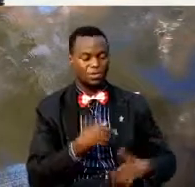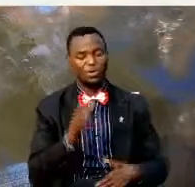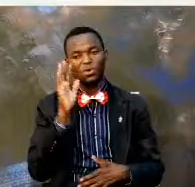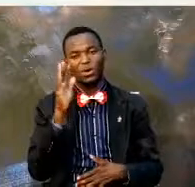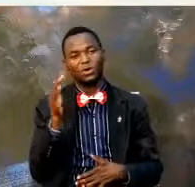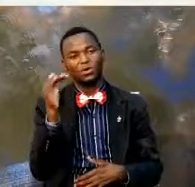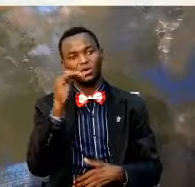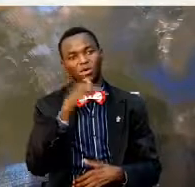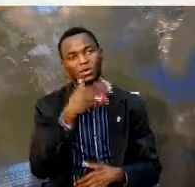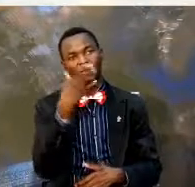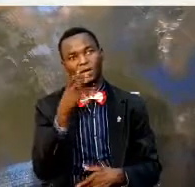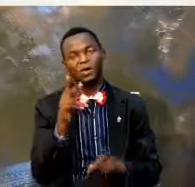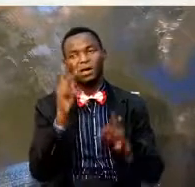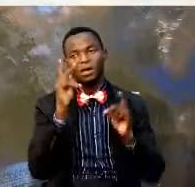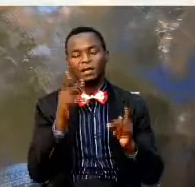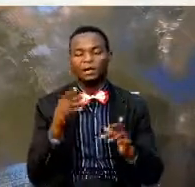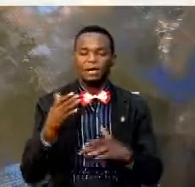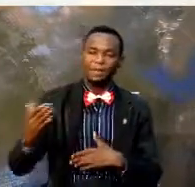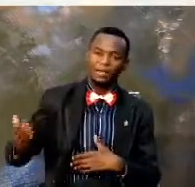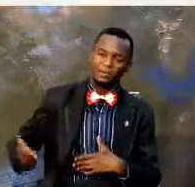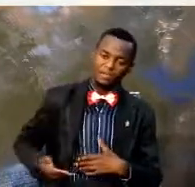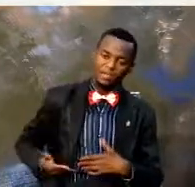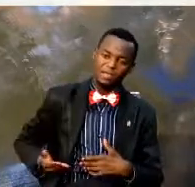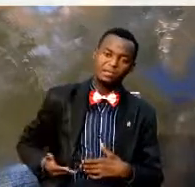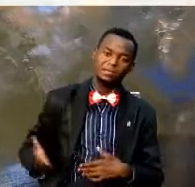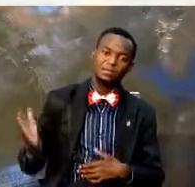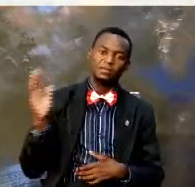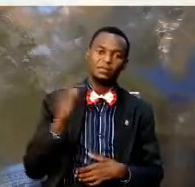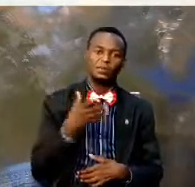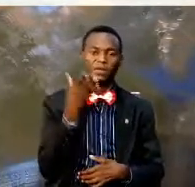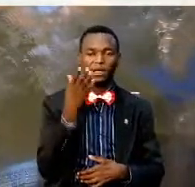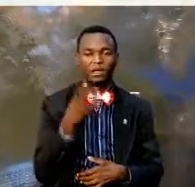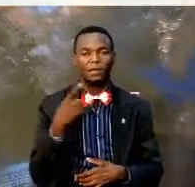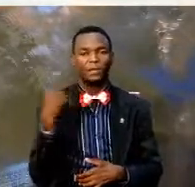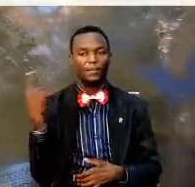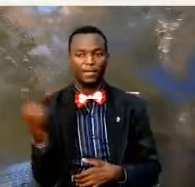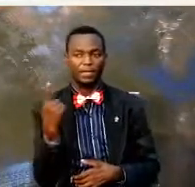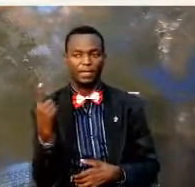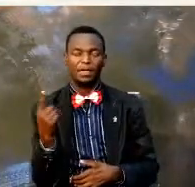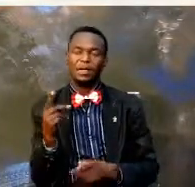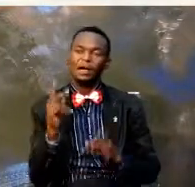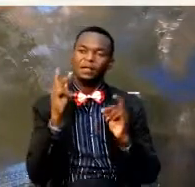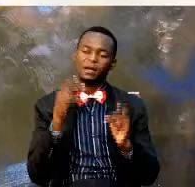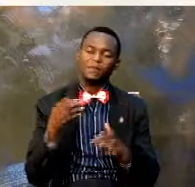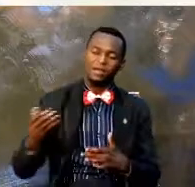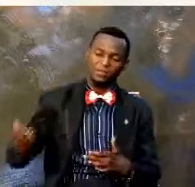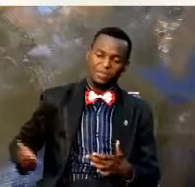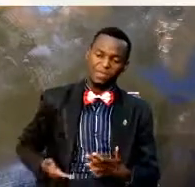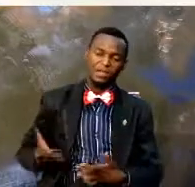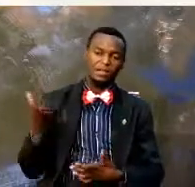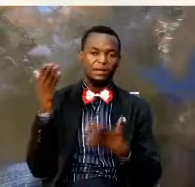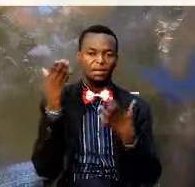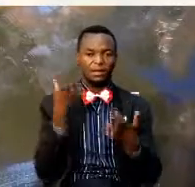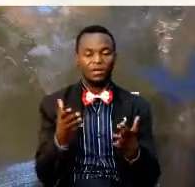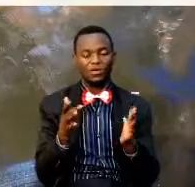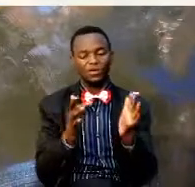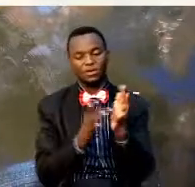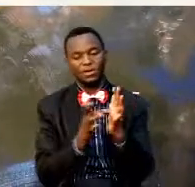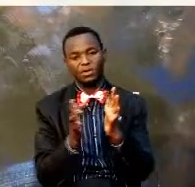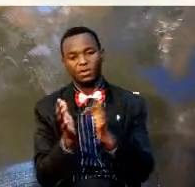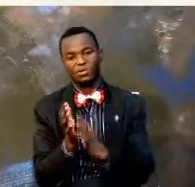leo. Hata kama ni mkeni wa siku ya leo pekee. Hata kama ni mkeni leo. Yesu